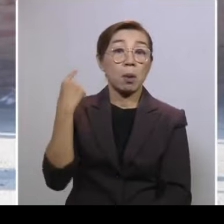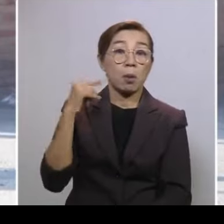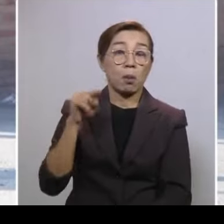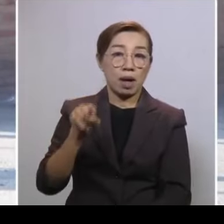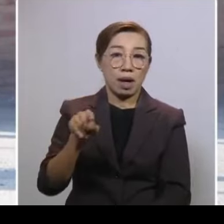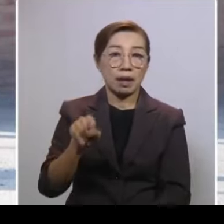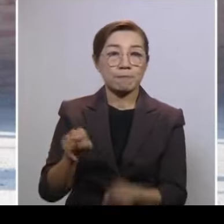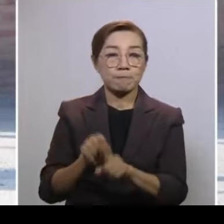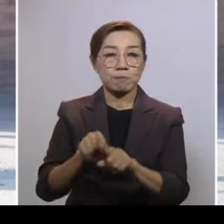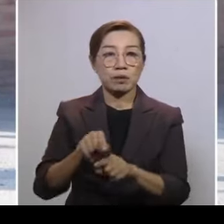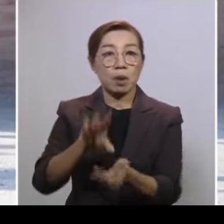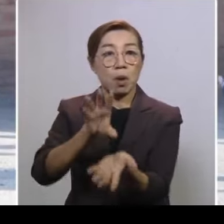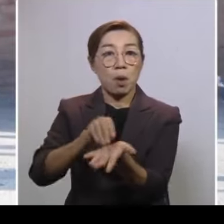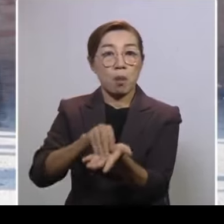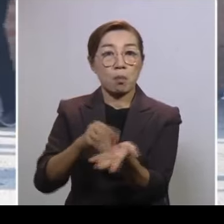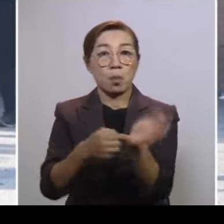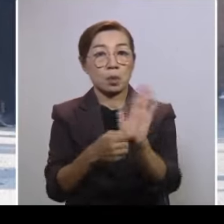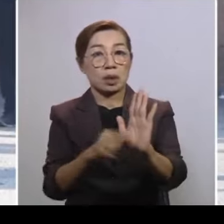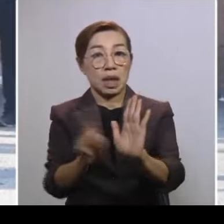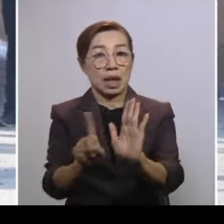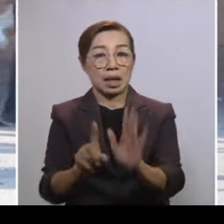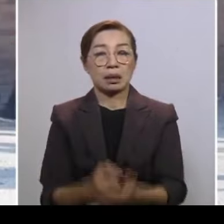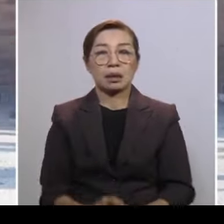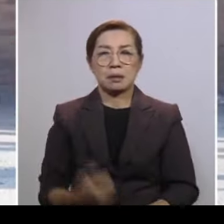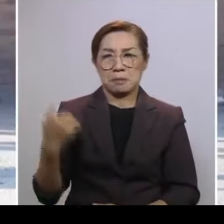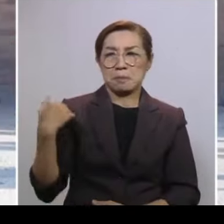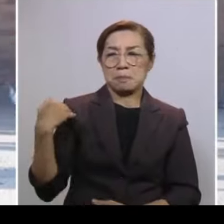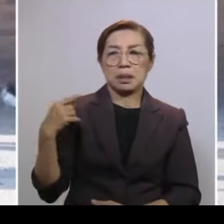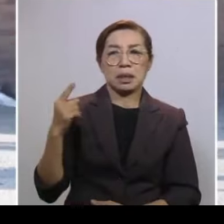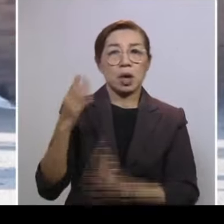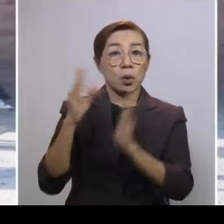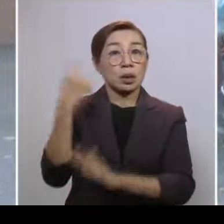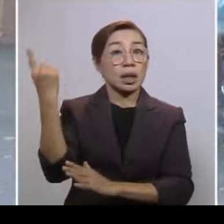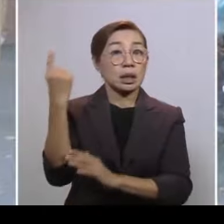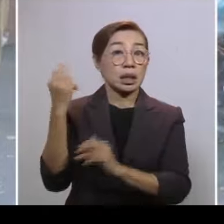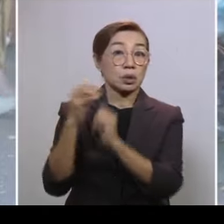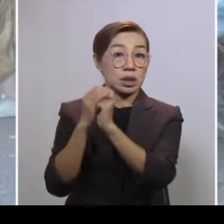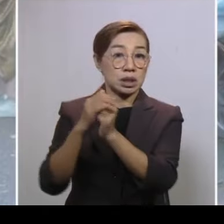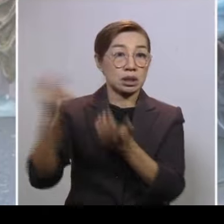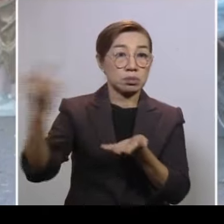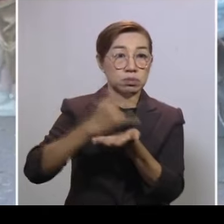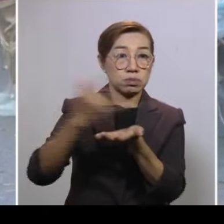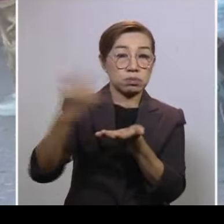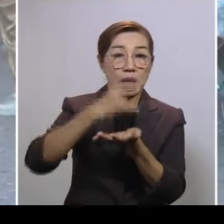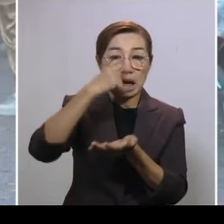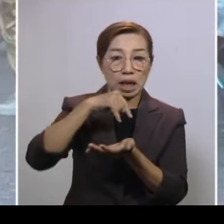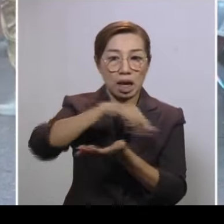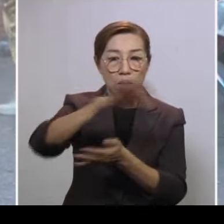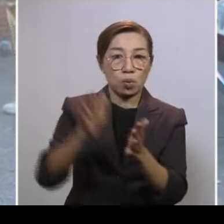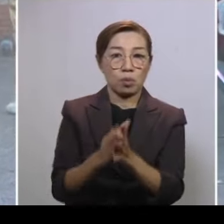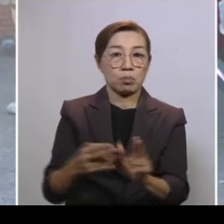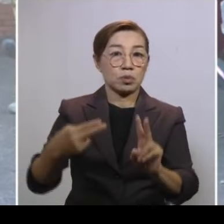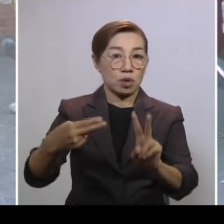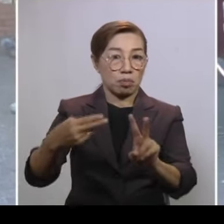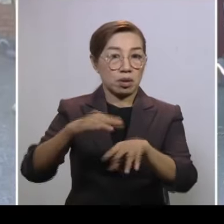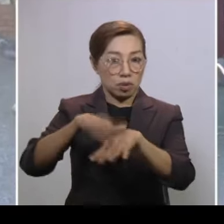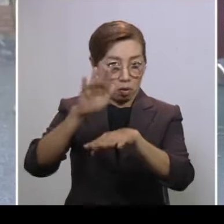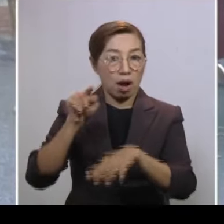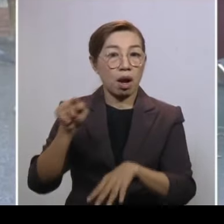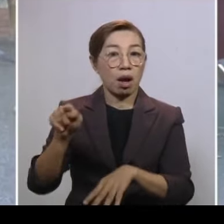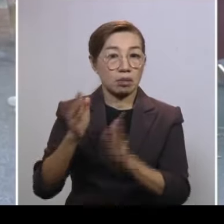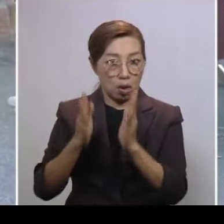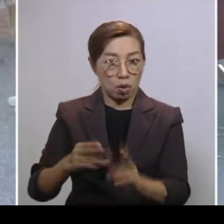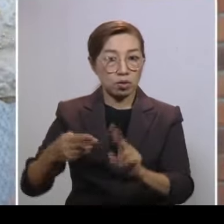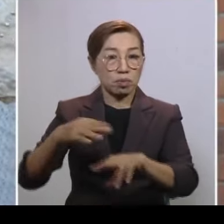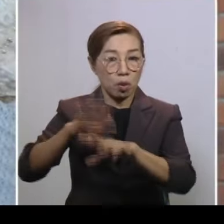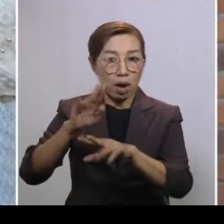การให้ข้อมูลออกมาบอกว่ามีนักท่องเที่ยวนี่นะฮะเดินทางมาเที่ยวไทยเนี่ย 20,000กว่าคนนะถือว่าสูงนะ